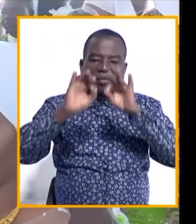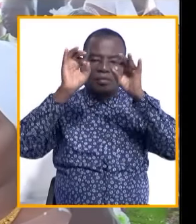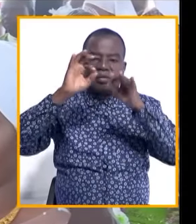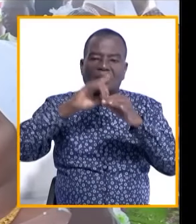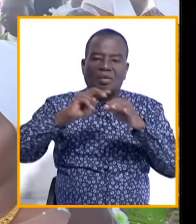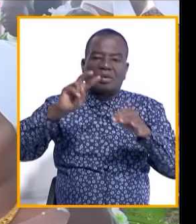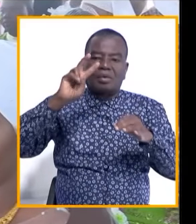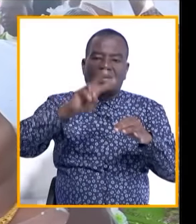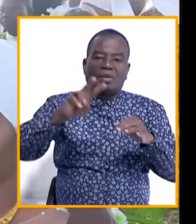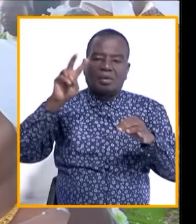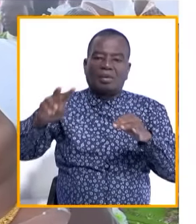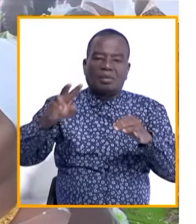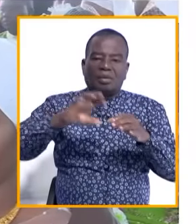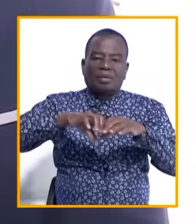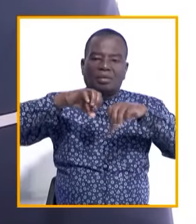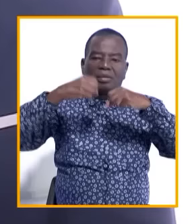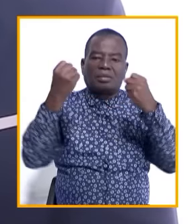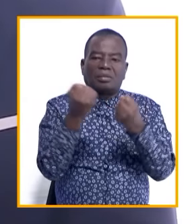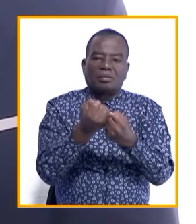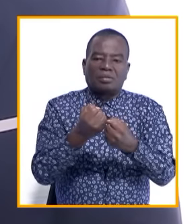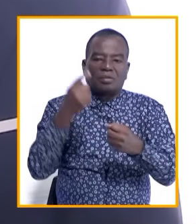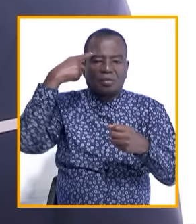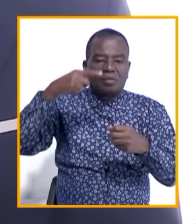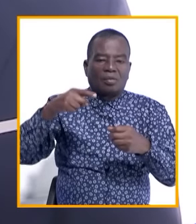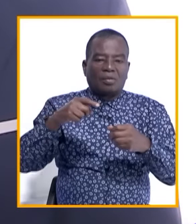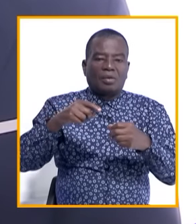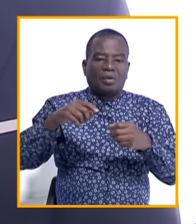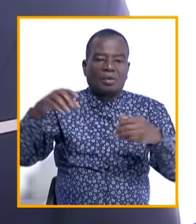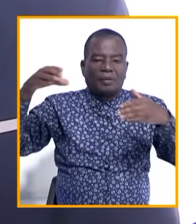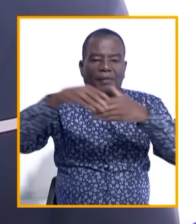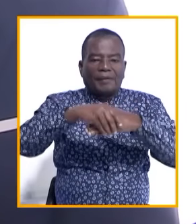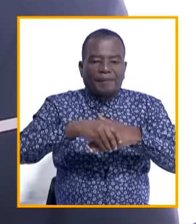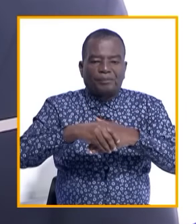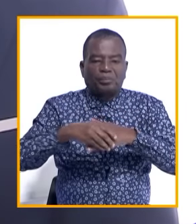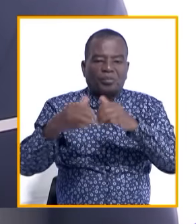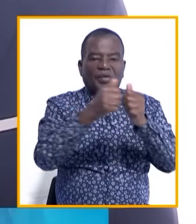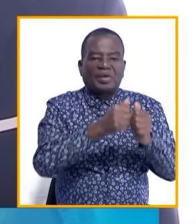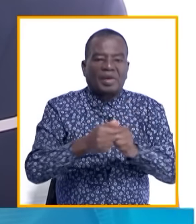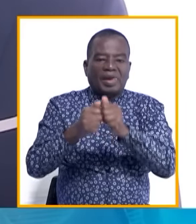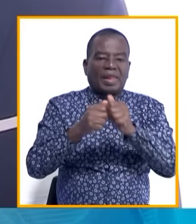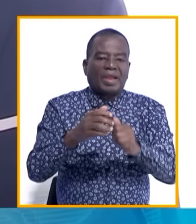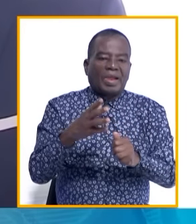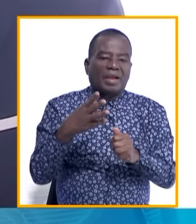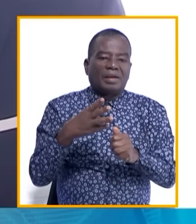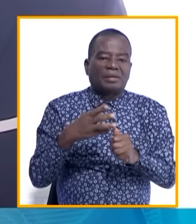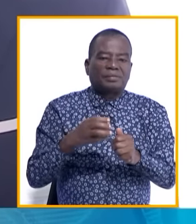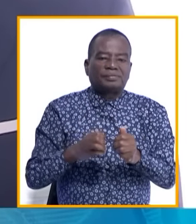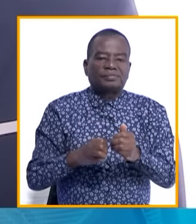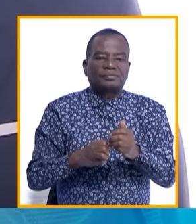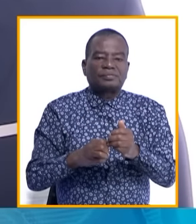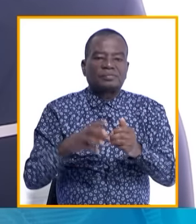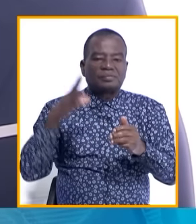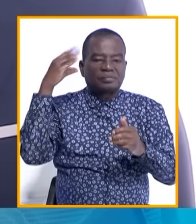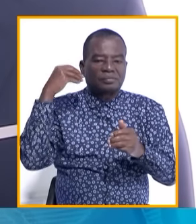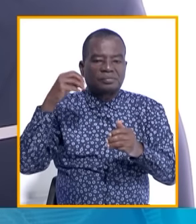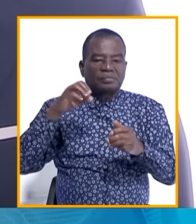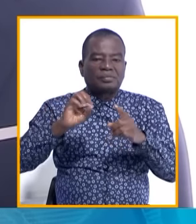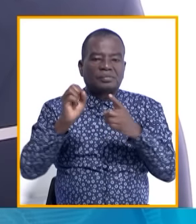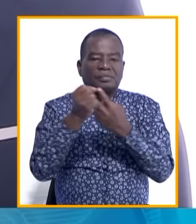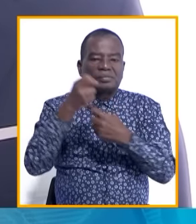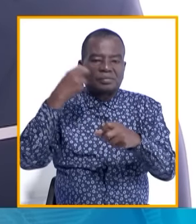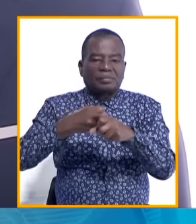SOTRA. Cette célébration est la 22e du genre dans la société. Pour ce qui est du mariage collectif, c'est à